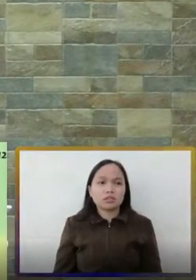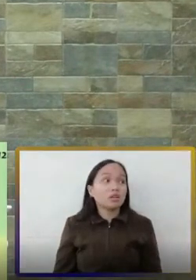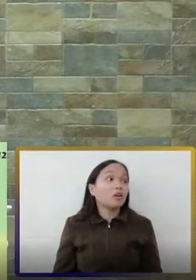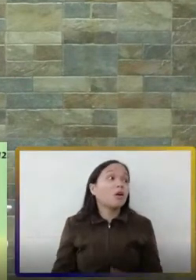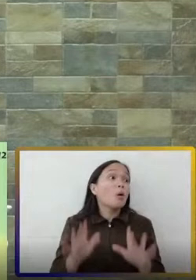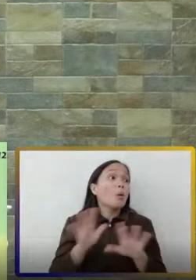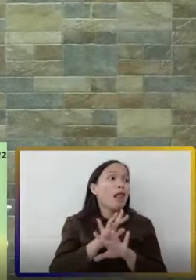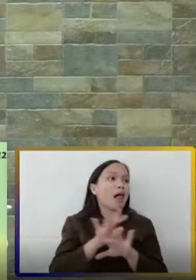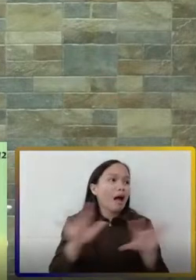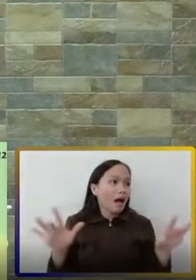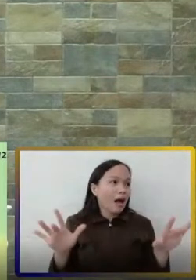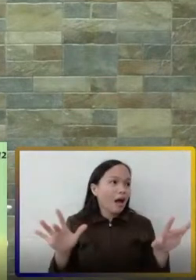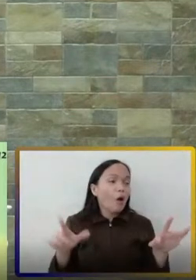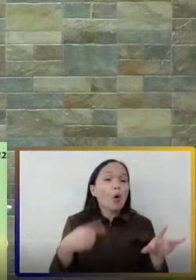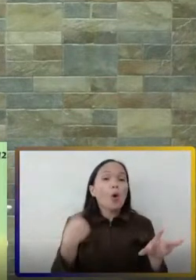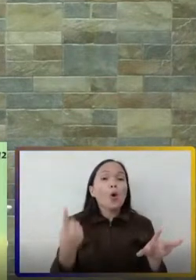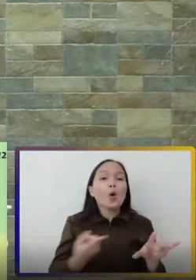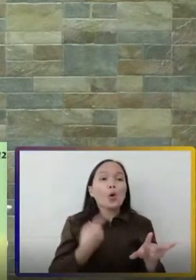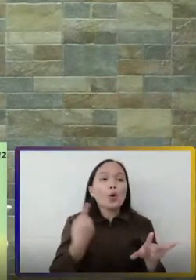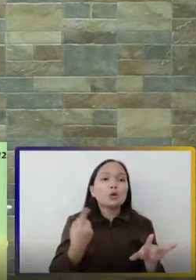Nothing but immorality.